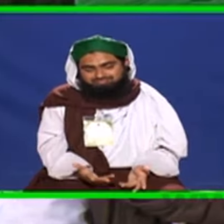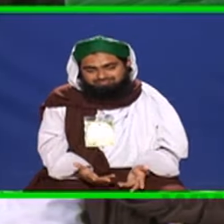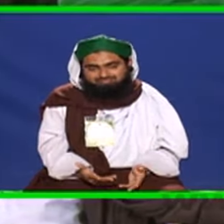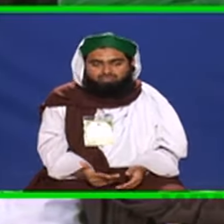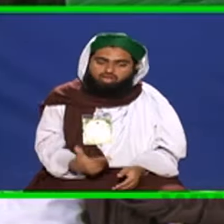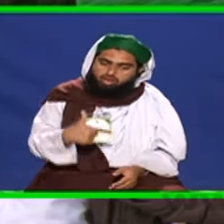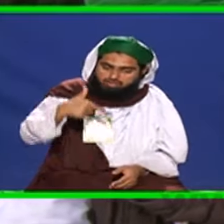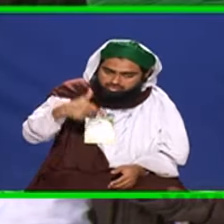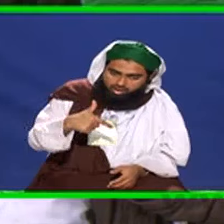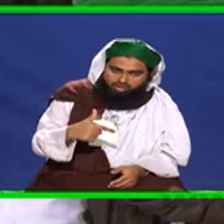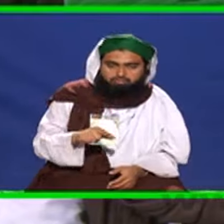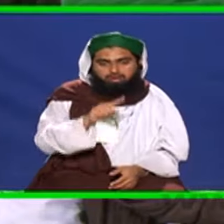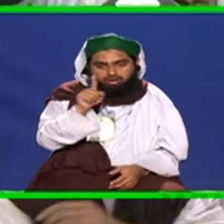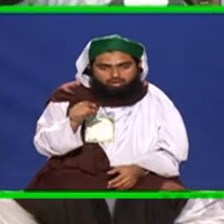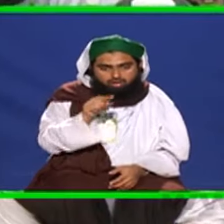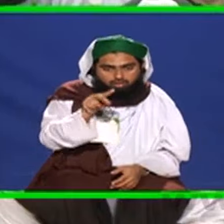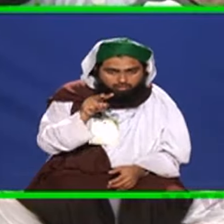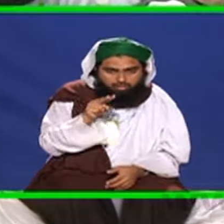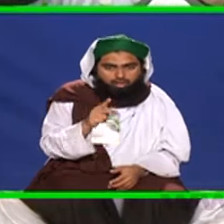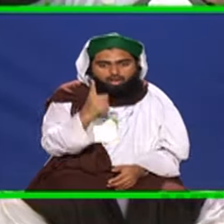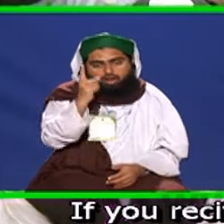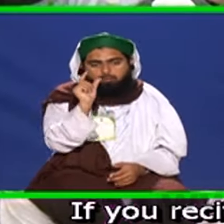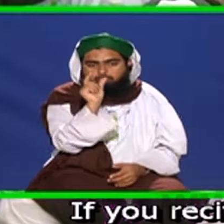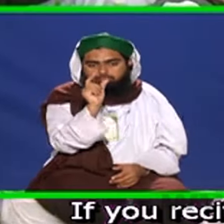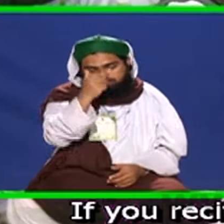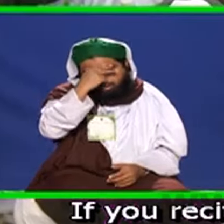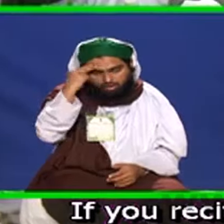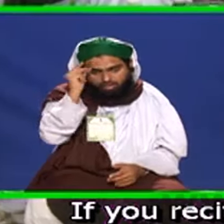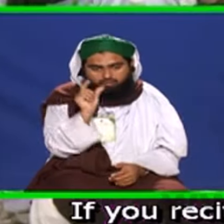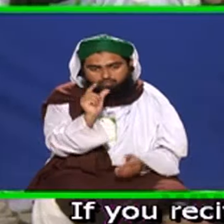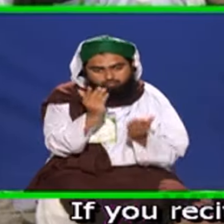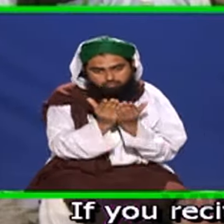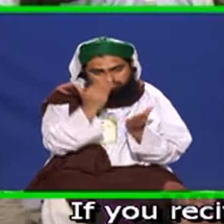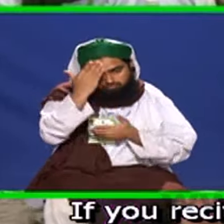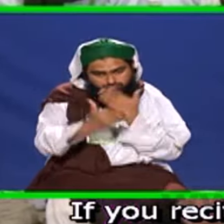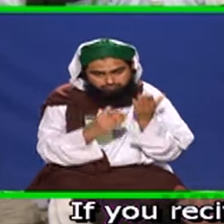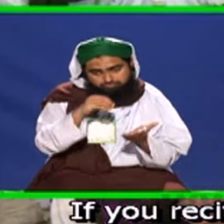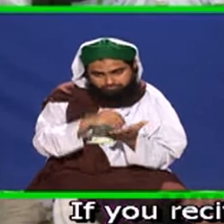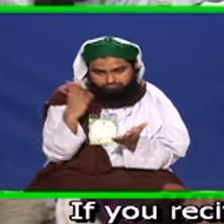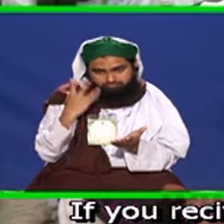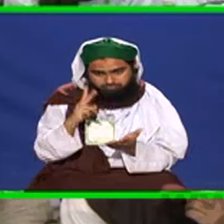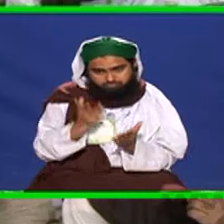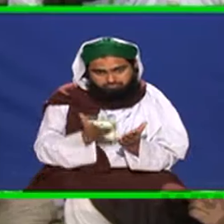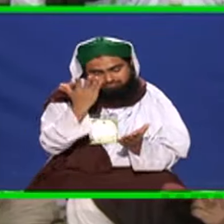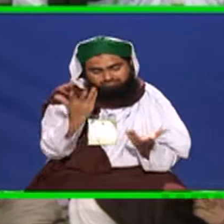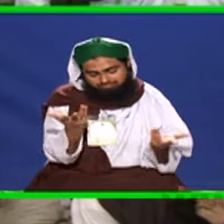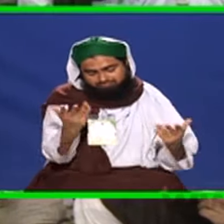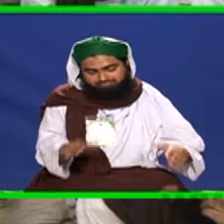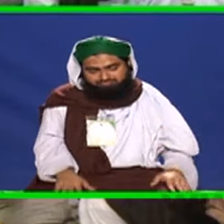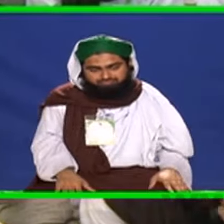وہ پڑھو گے تو یہ فضیلت آپ کو ملے گی, 11 بار پڑھو گے تو ہو سکتا ہے فضیلت اور بڑھ جائے. بہرحال